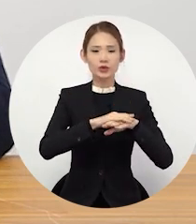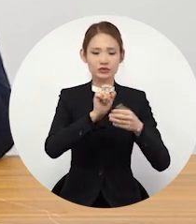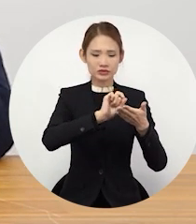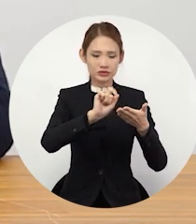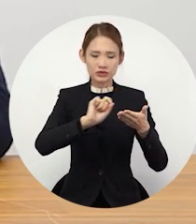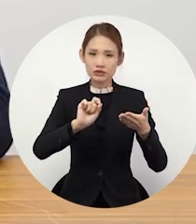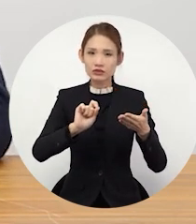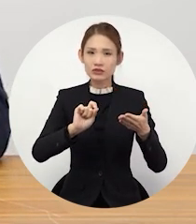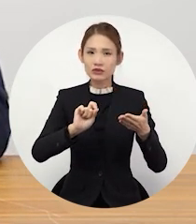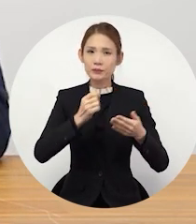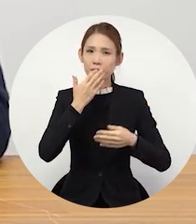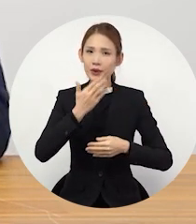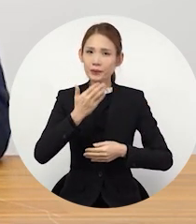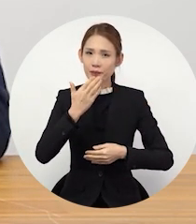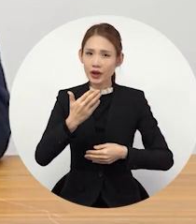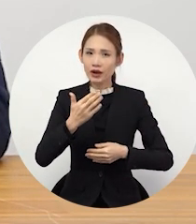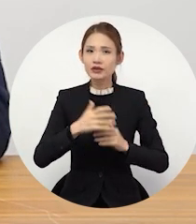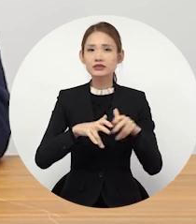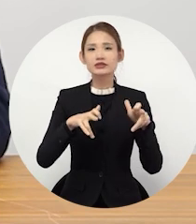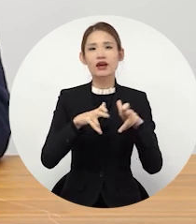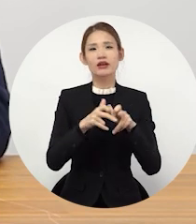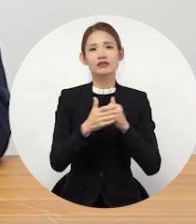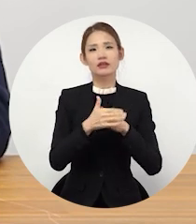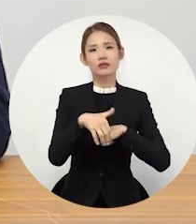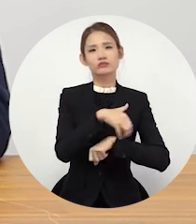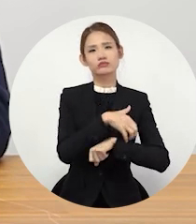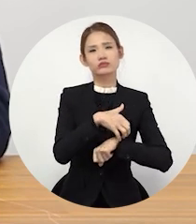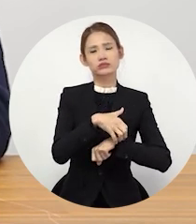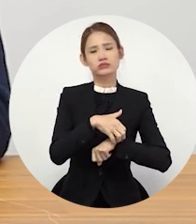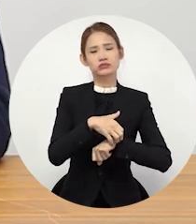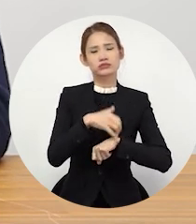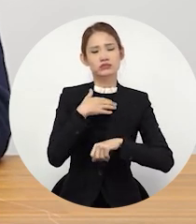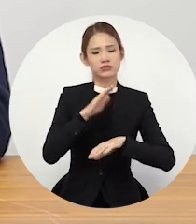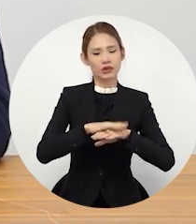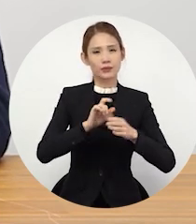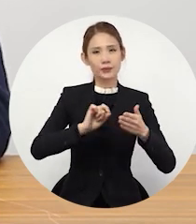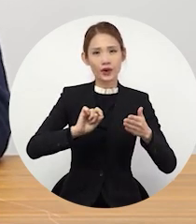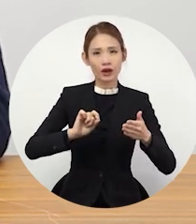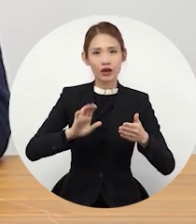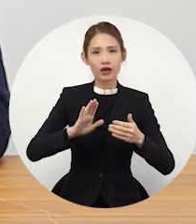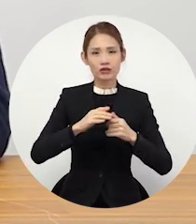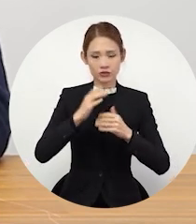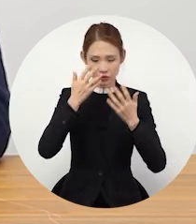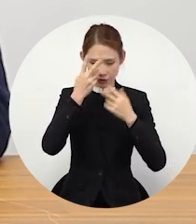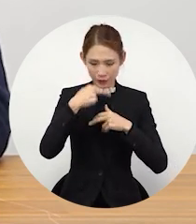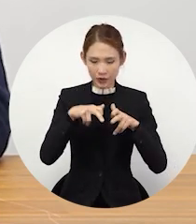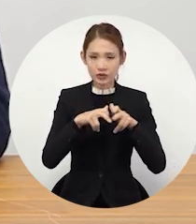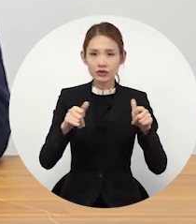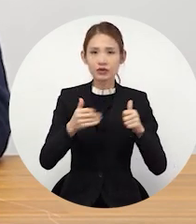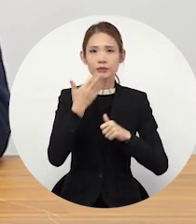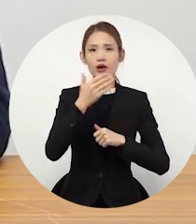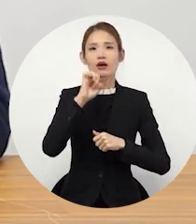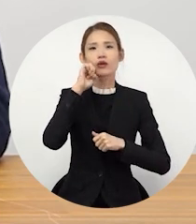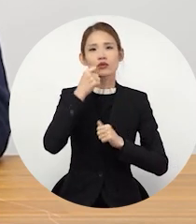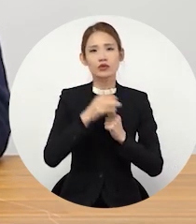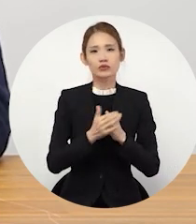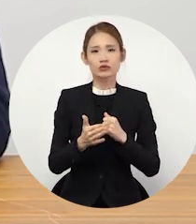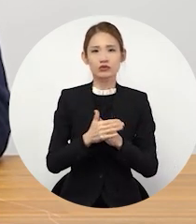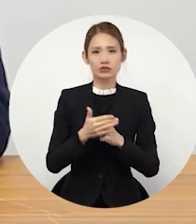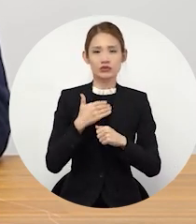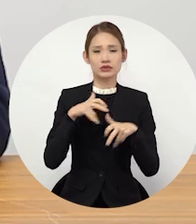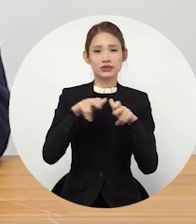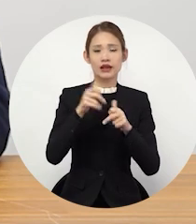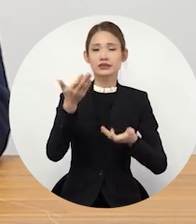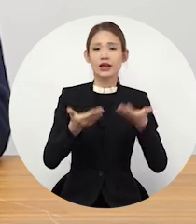손으로 글씨 쓴다라는 이 행위 자체가 장애로 인해 불편함이 확실히 있거든요. 네. 가능하지 않는 영역일 수도 있고.